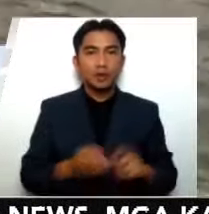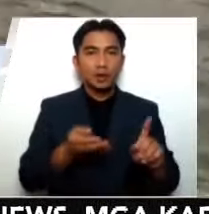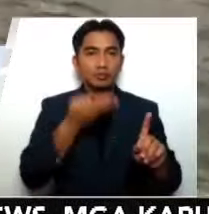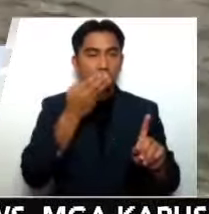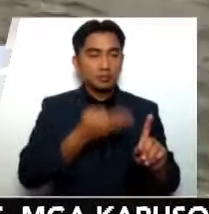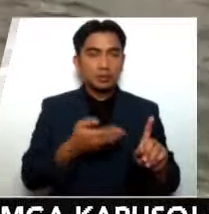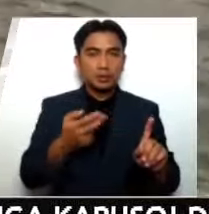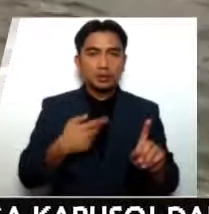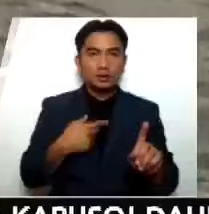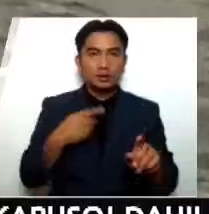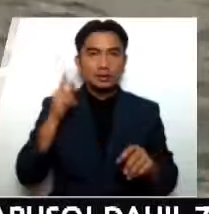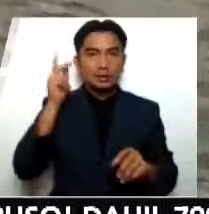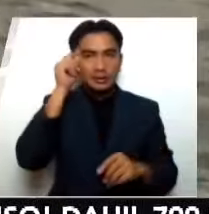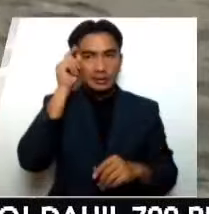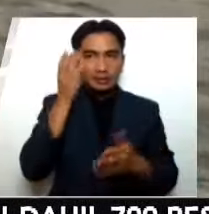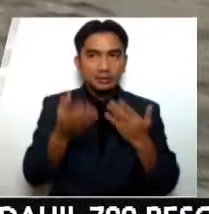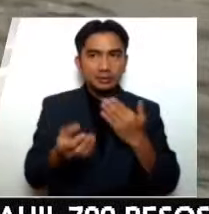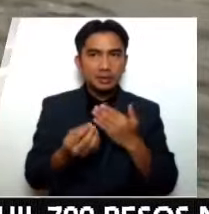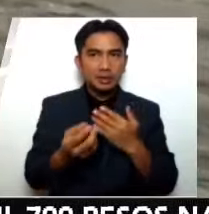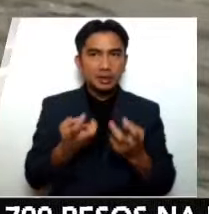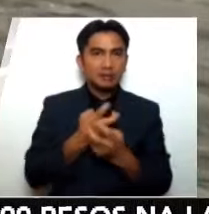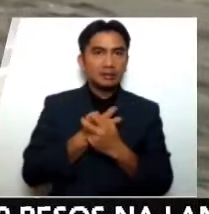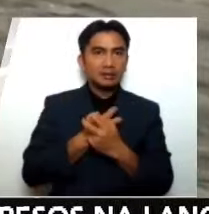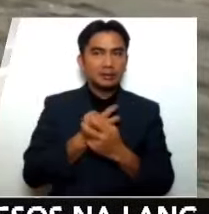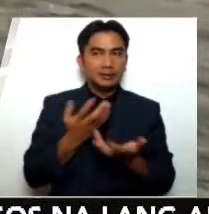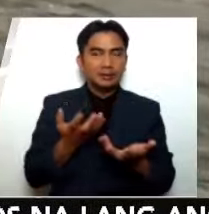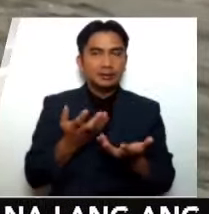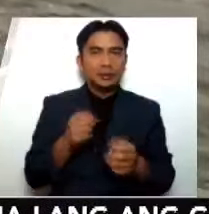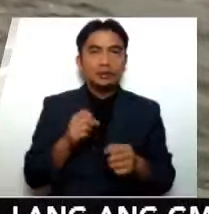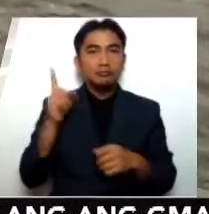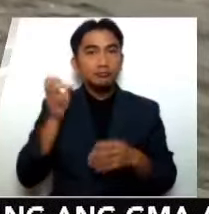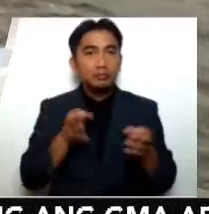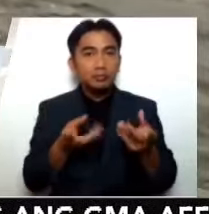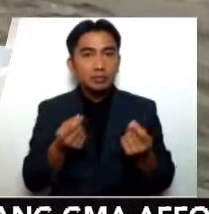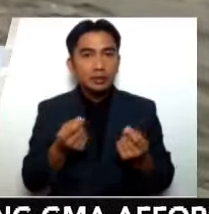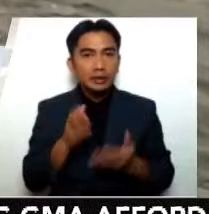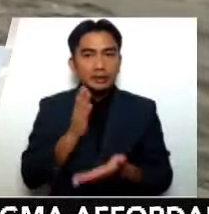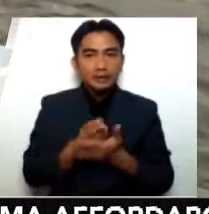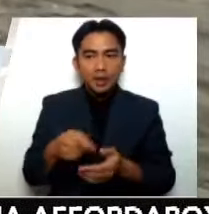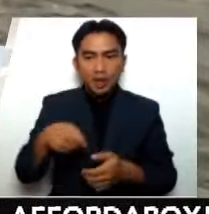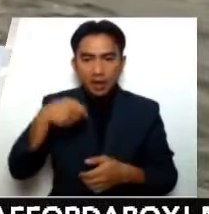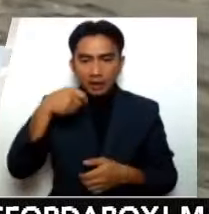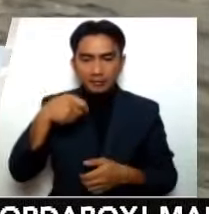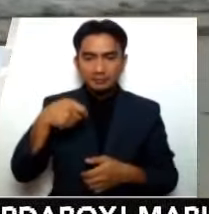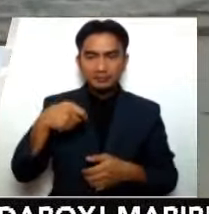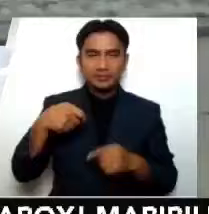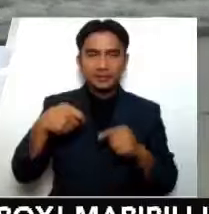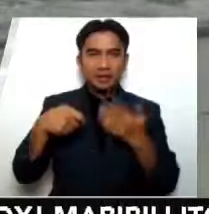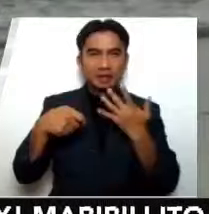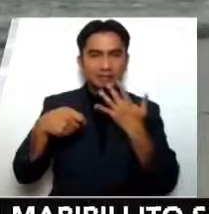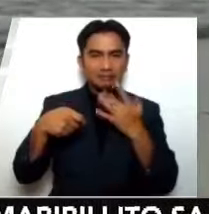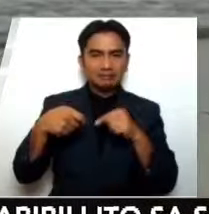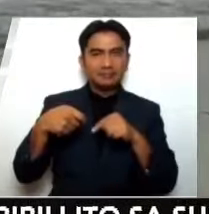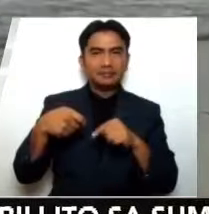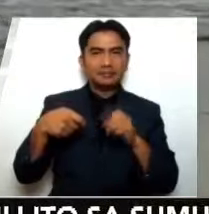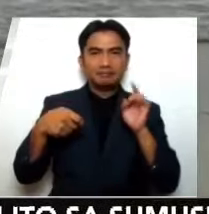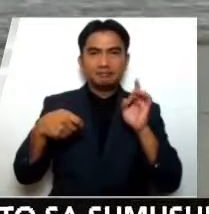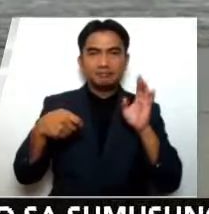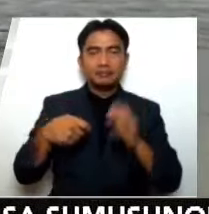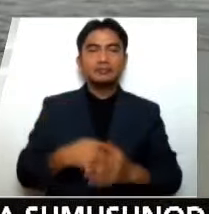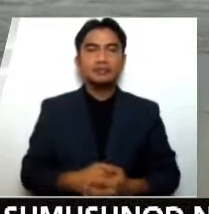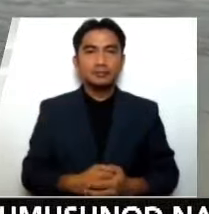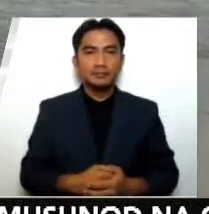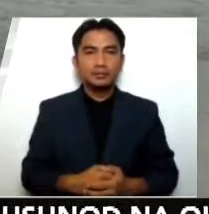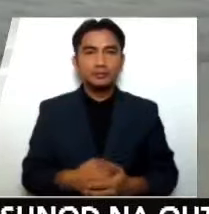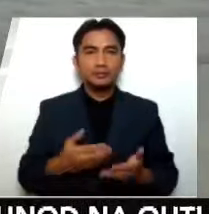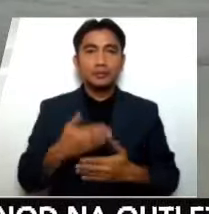isda. Eh, pagkakawit, tinigil ko na ho rin pagkain ko kasi nakalasa nga ho eh. May lasa. 8 lugar sa Cavite ang inilagay